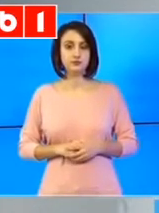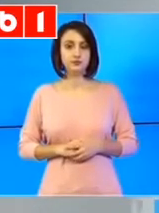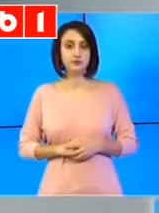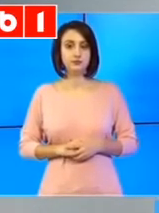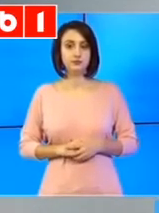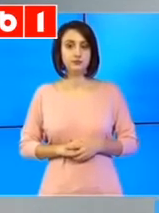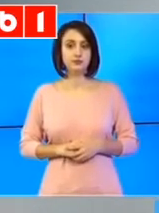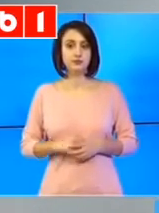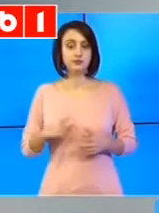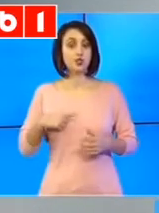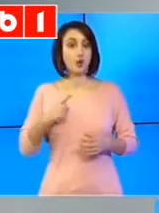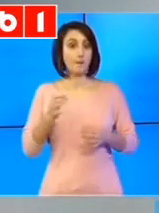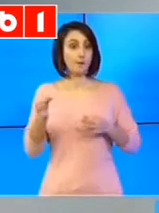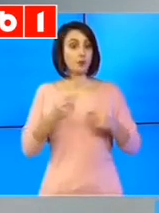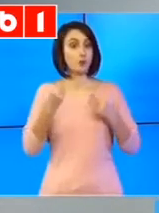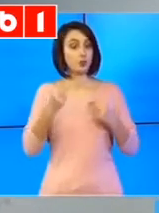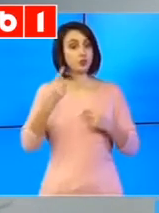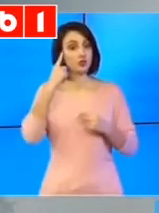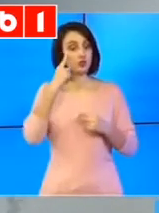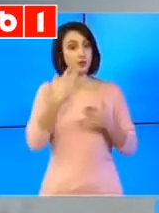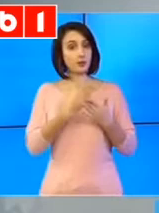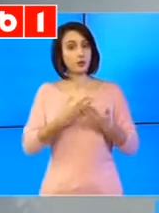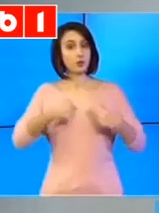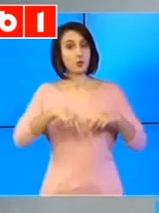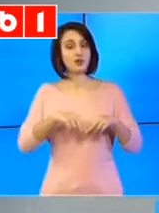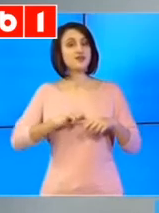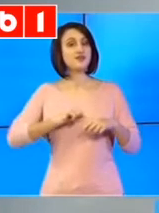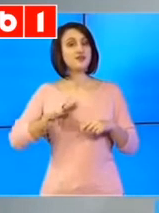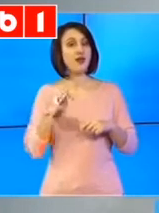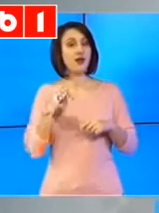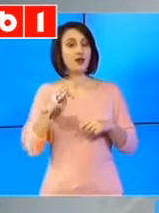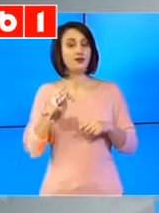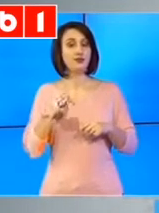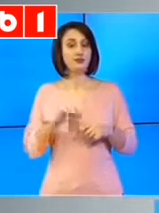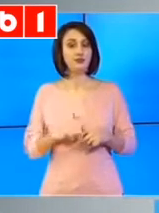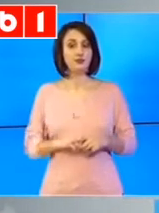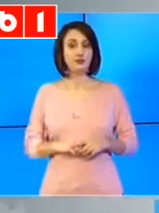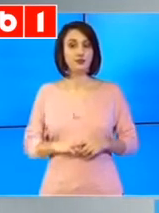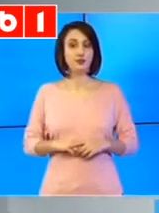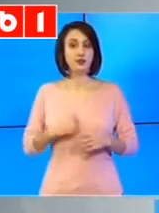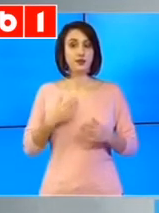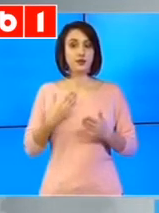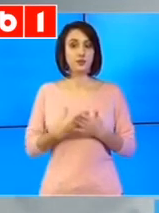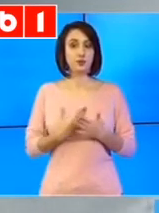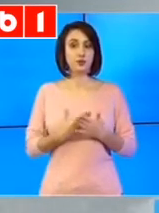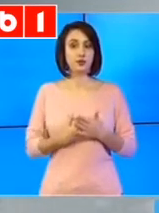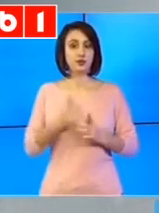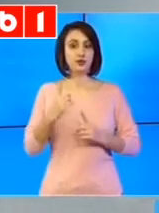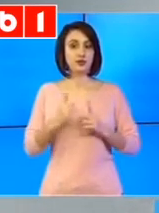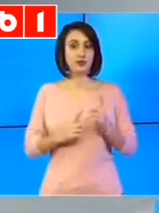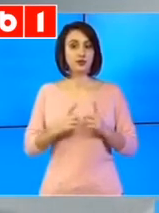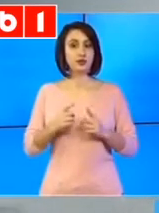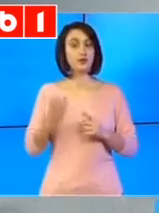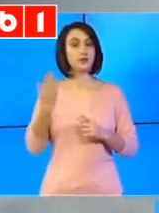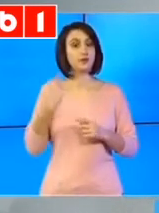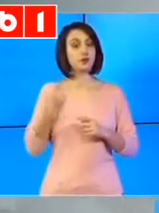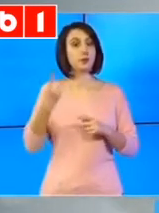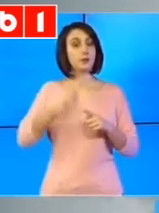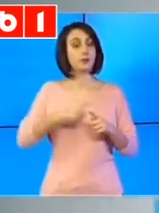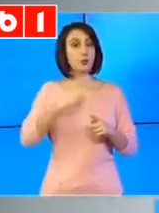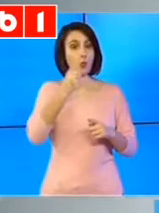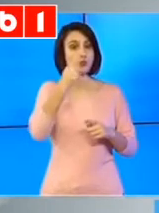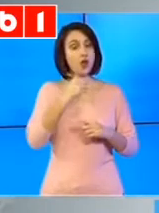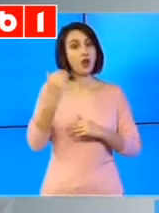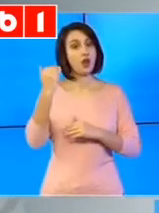E o măsură bună, să știți, pentru noi, pentru țărani. Înțelegeți? Pentru că dacă mai era încă o zi cum a